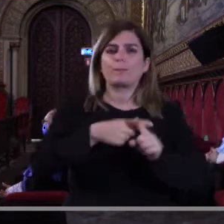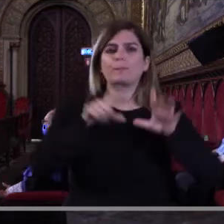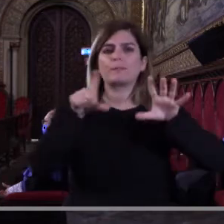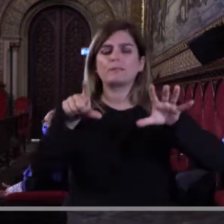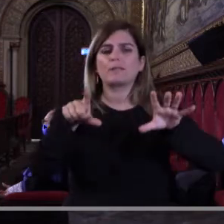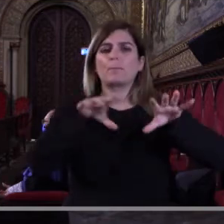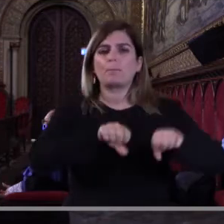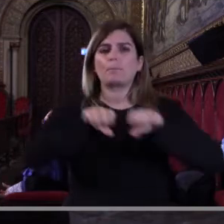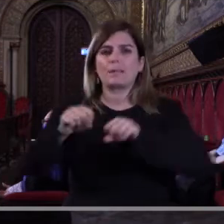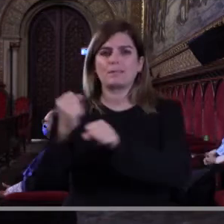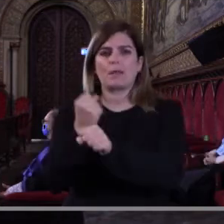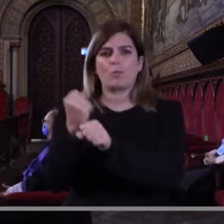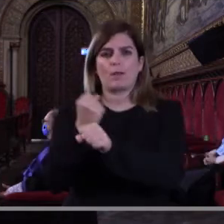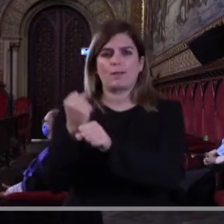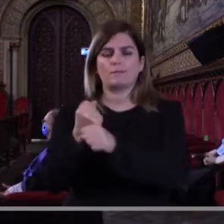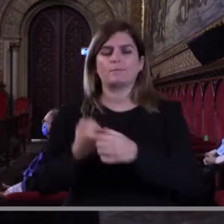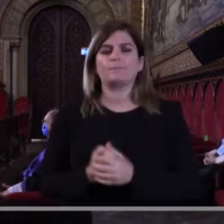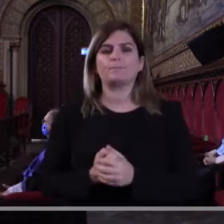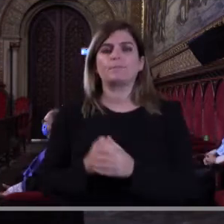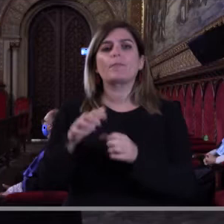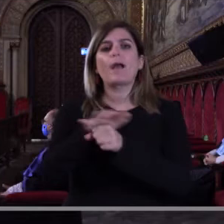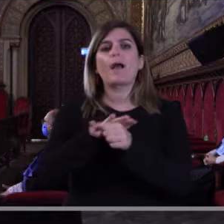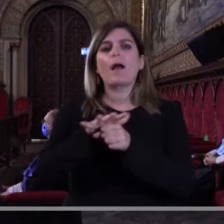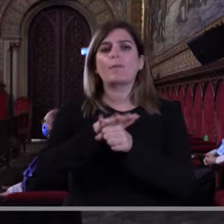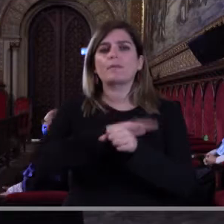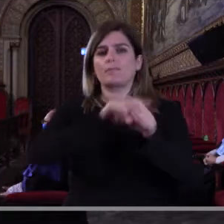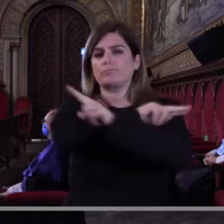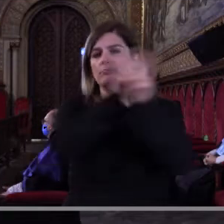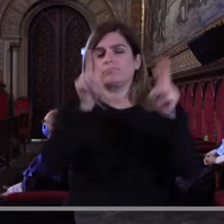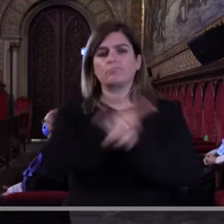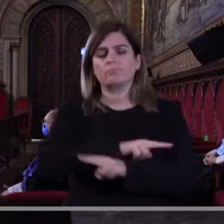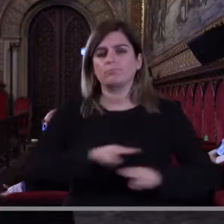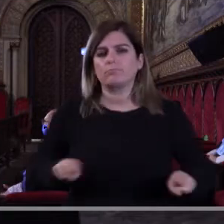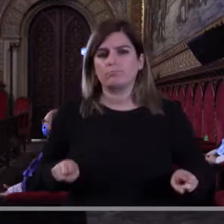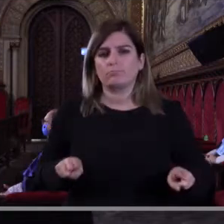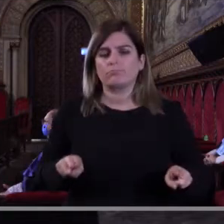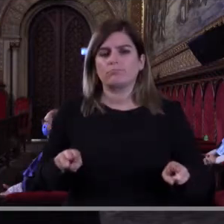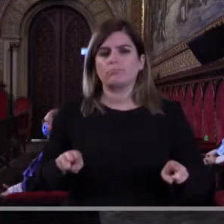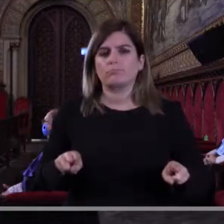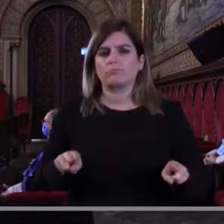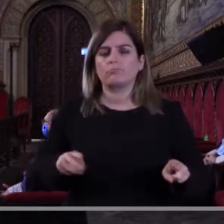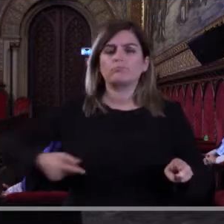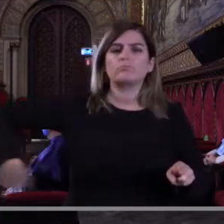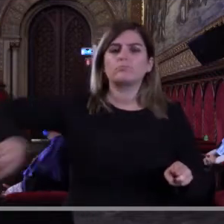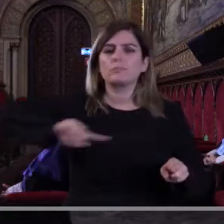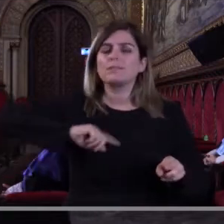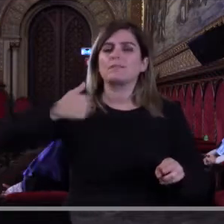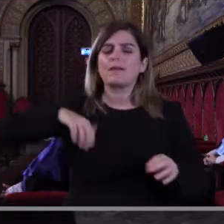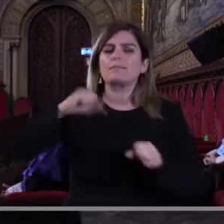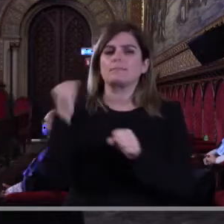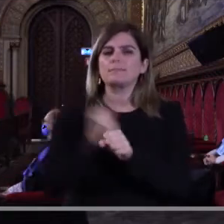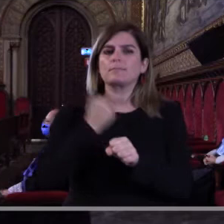de laboral. En l'àmbit de la internacionalització, cal destacar la intensa i fructífera